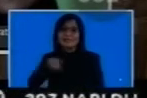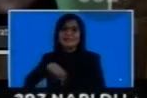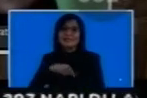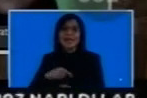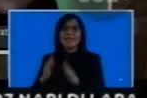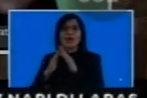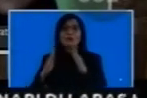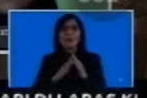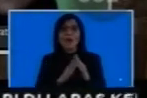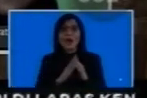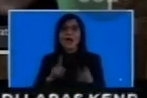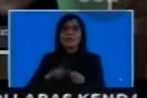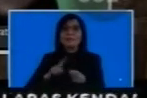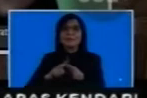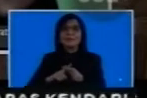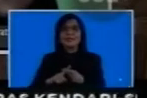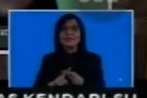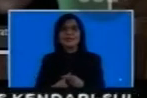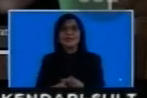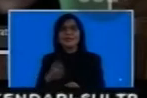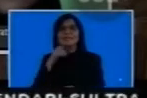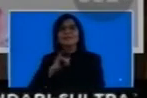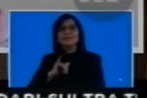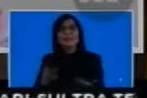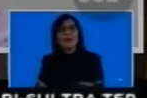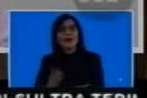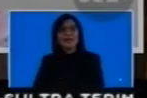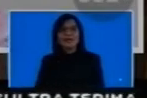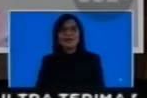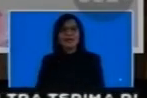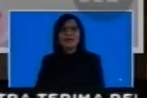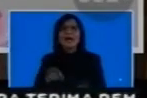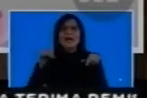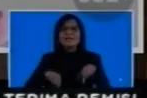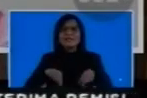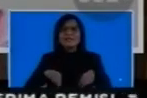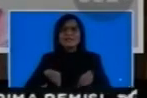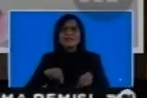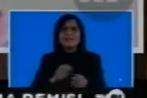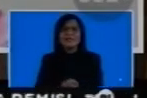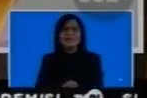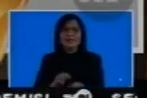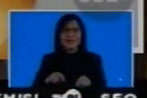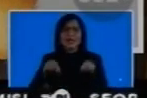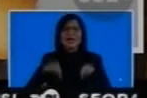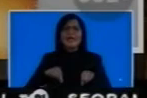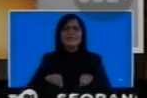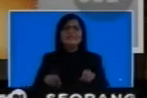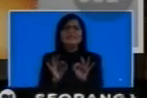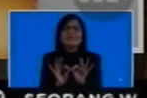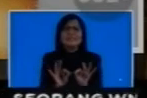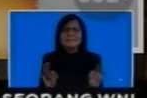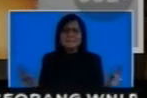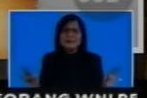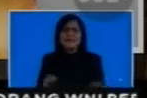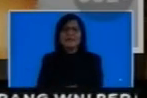Atris, teman-temannya Atris mungkin yang Muslim seperti apa mereka? Di sini tuh sepi sebenarnya Pak. Mereka